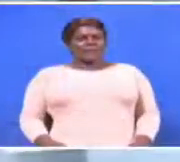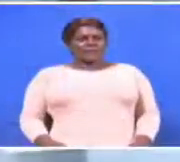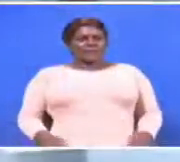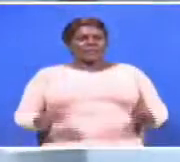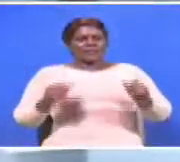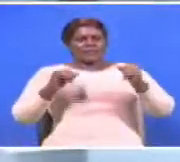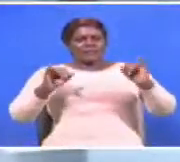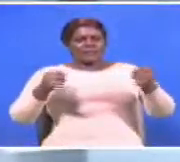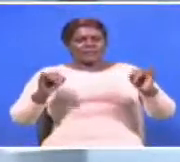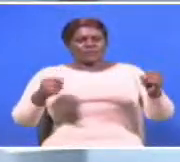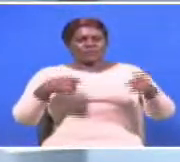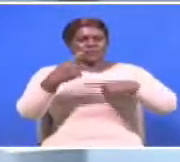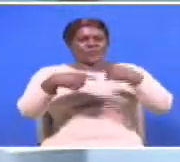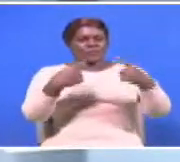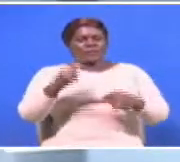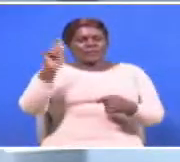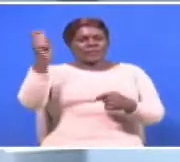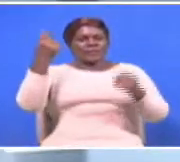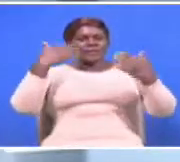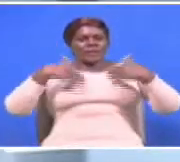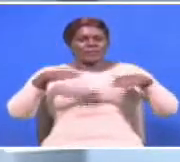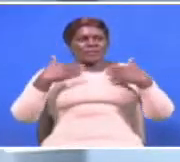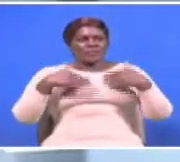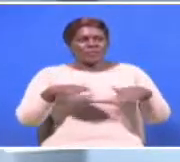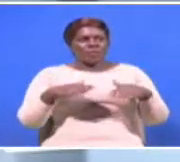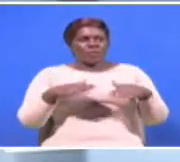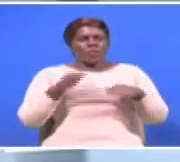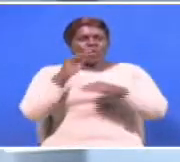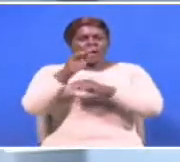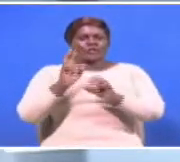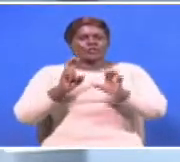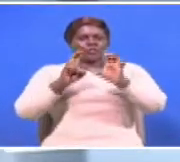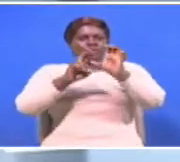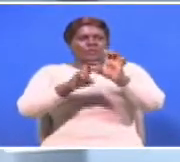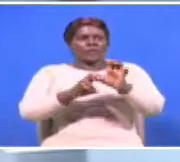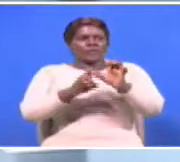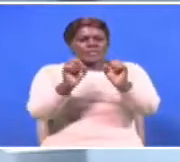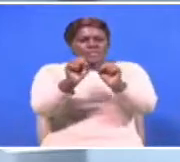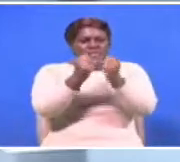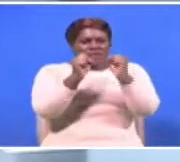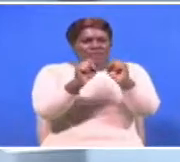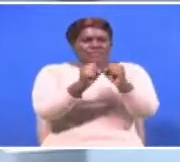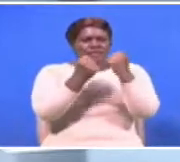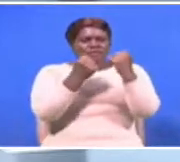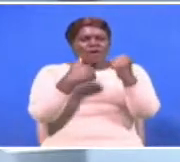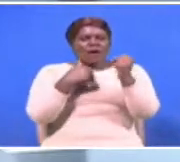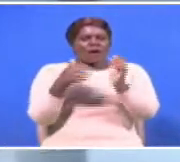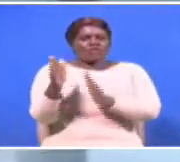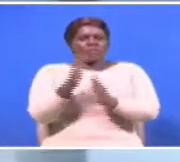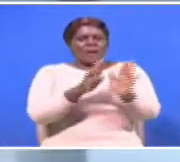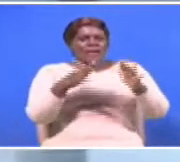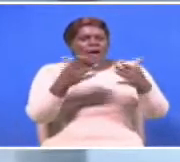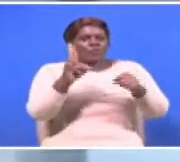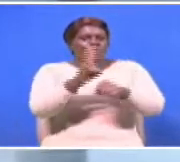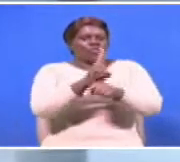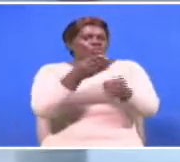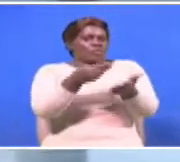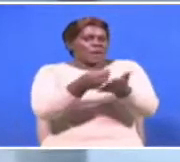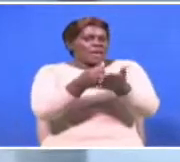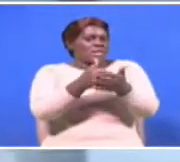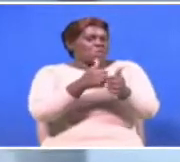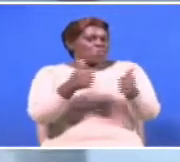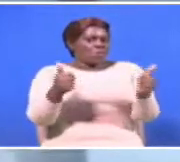Mwacha tuendelee na taarifa zetu ambapo Wakenya wameombwa kujiunga na mashirika ya kuwekeza ili kuwa na mpangilio wa kutumia hela zao